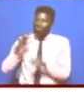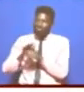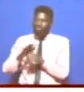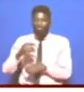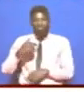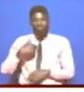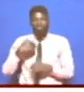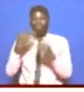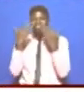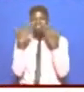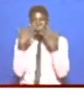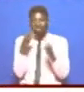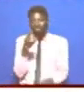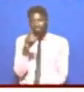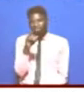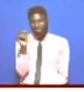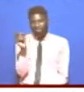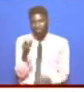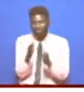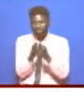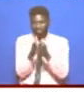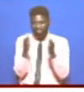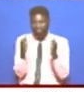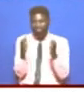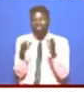month it will be fully fledged.